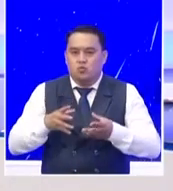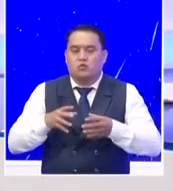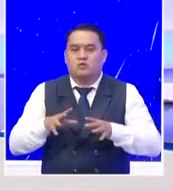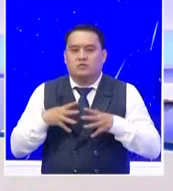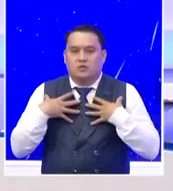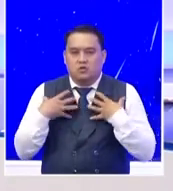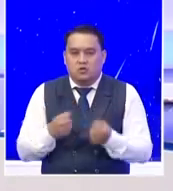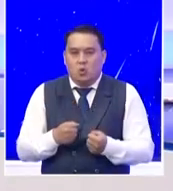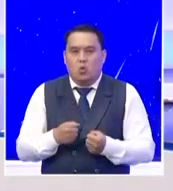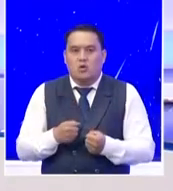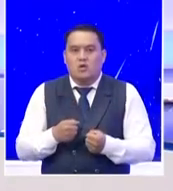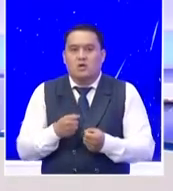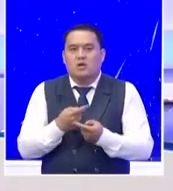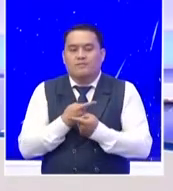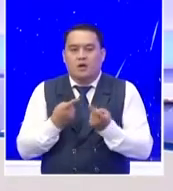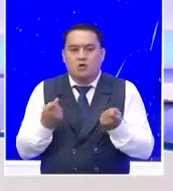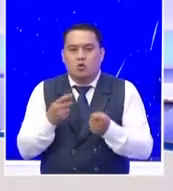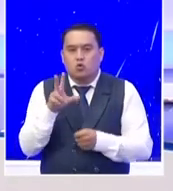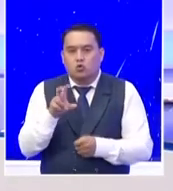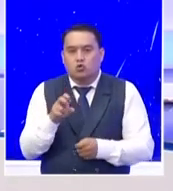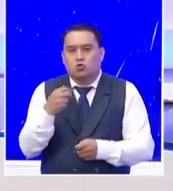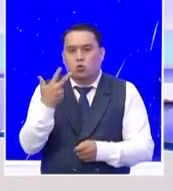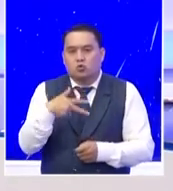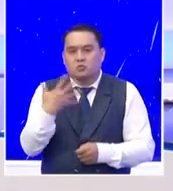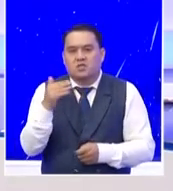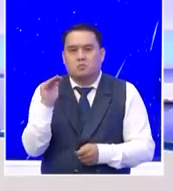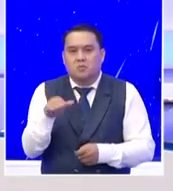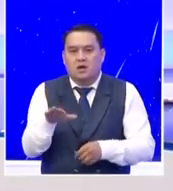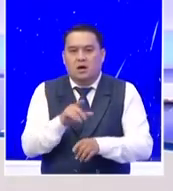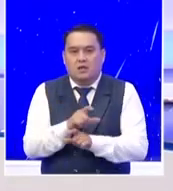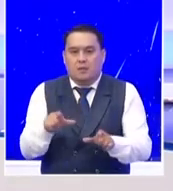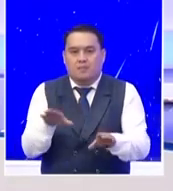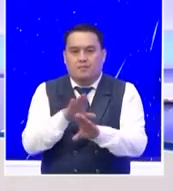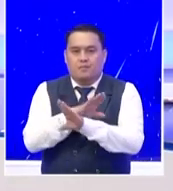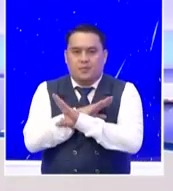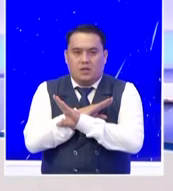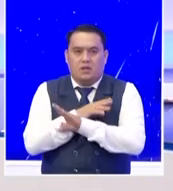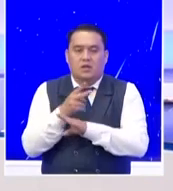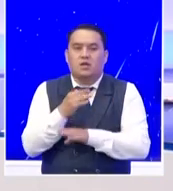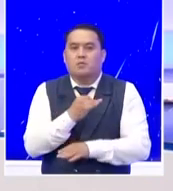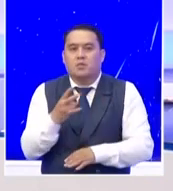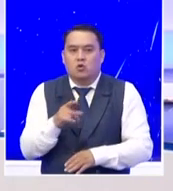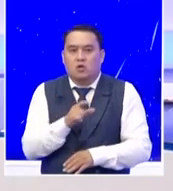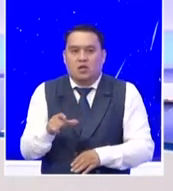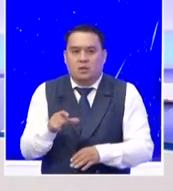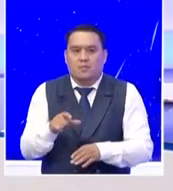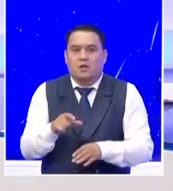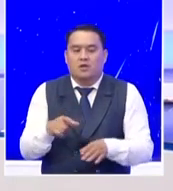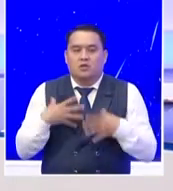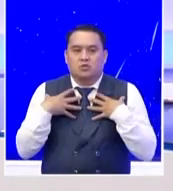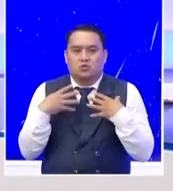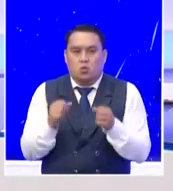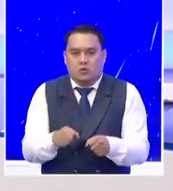сақтау ұйымының мәліметіне сүйенсек, індеттен 335 мың адам көз жұмыпты. Дәрігерлер 2 миллионнан аса науқасты айықтырып